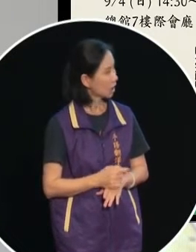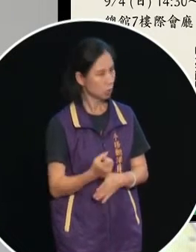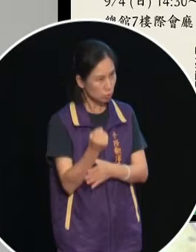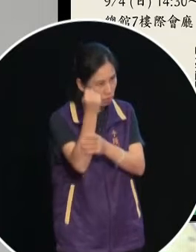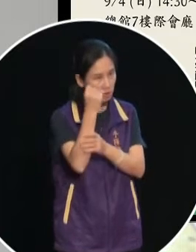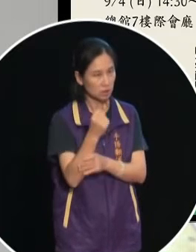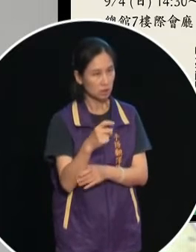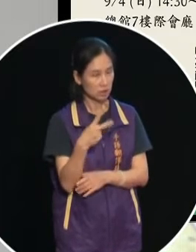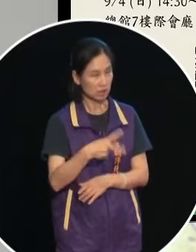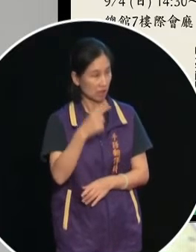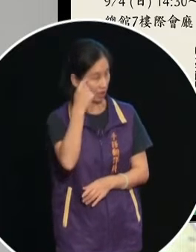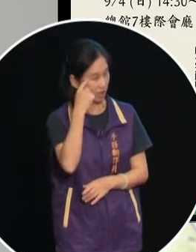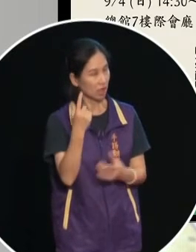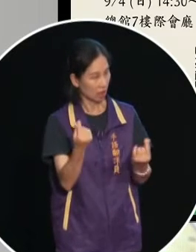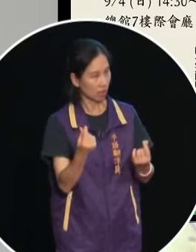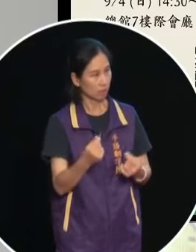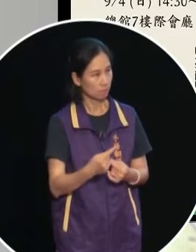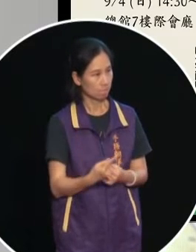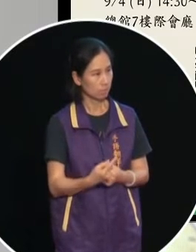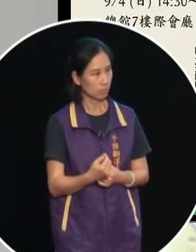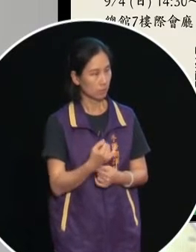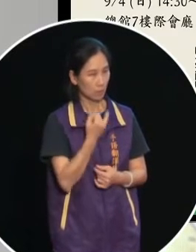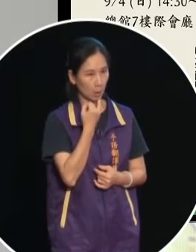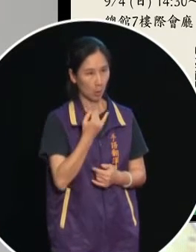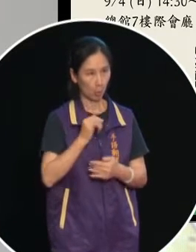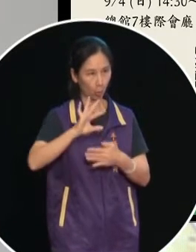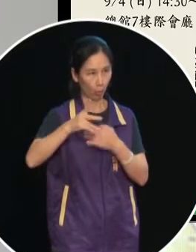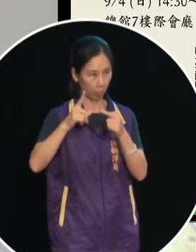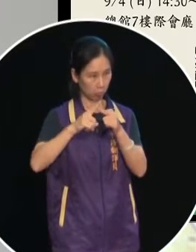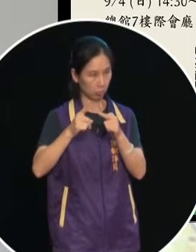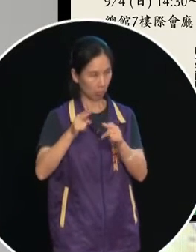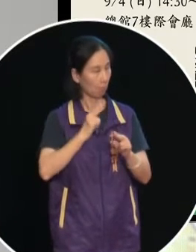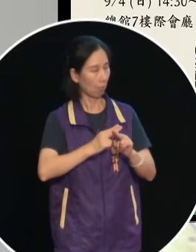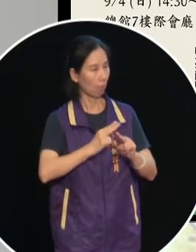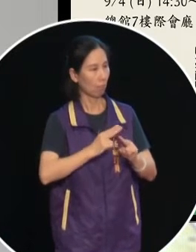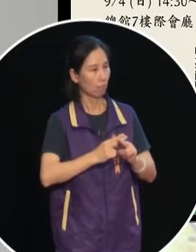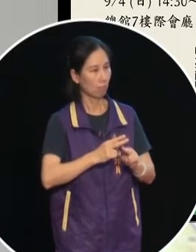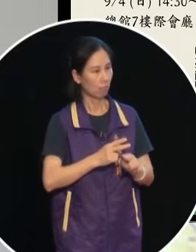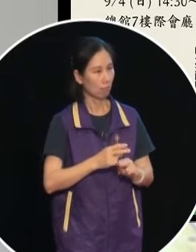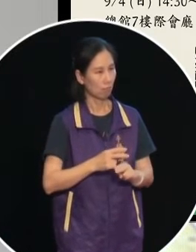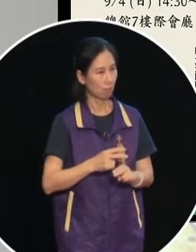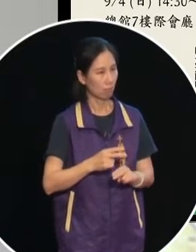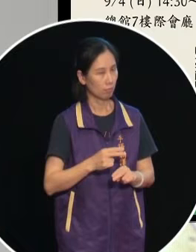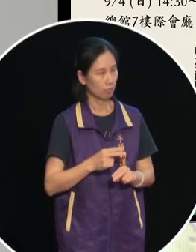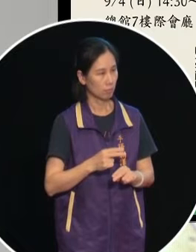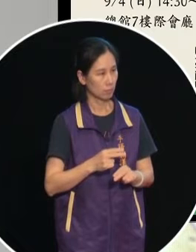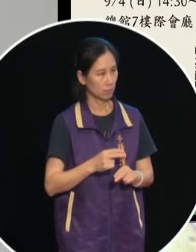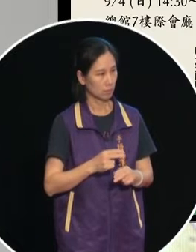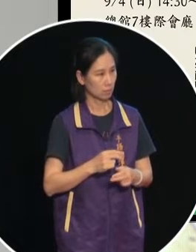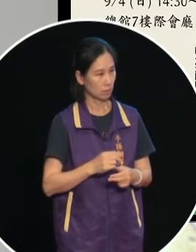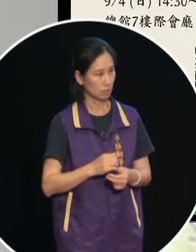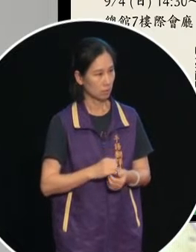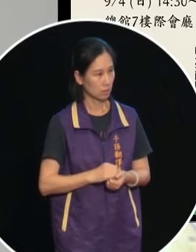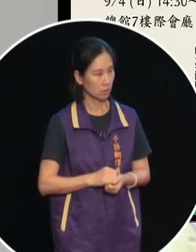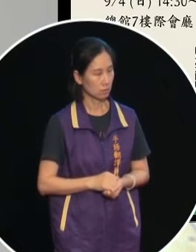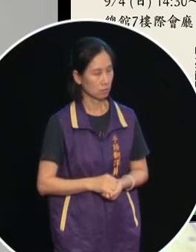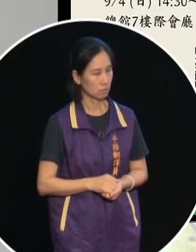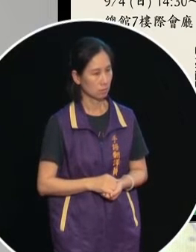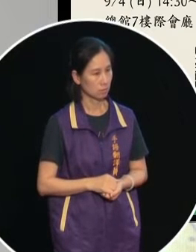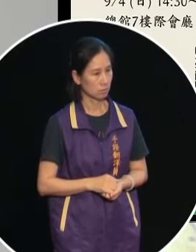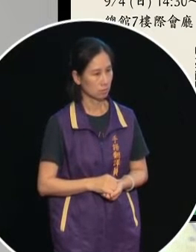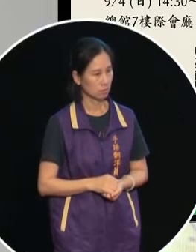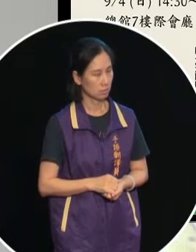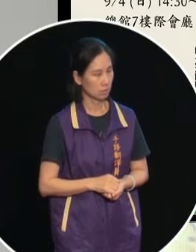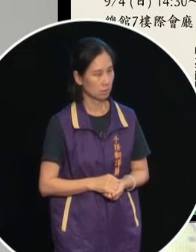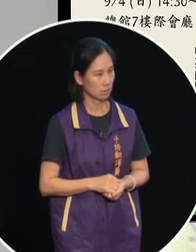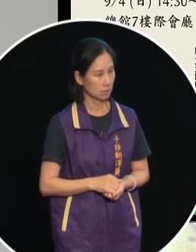民可以获得国际社会的信赖，然后确保话语权和外交有利，这有